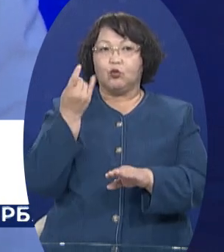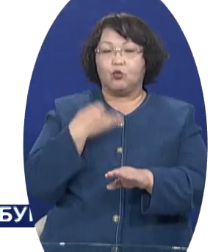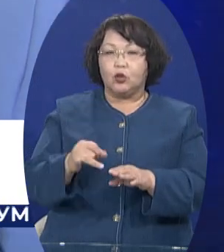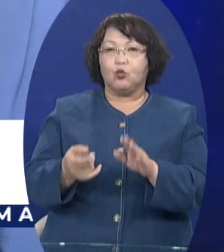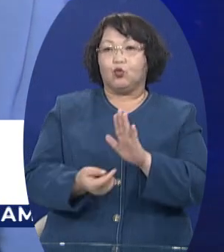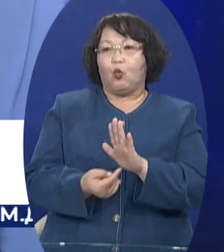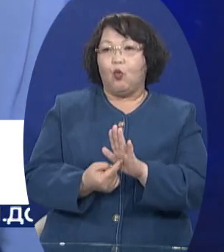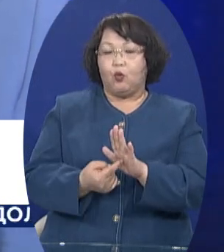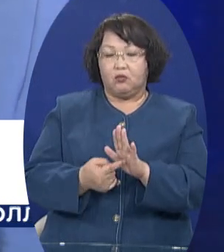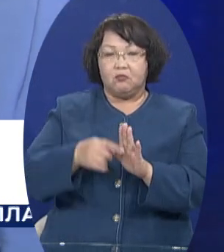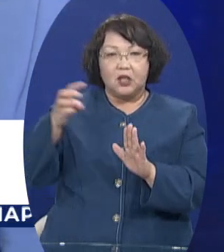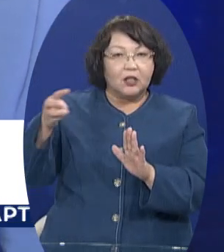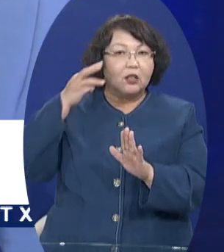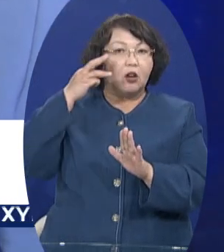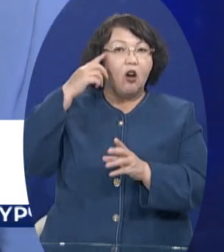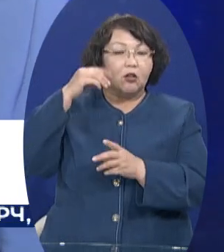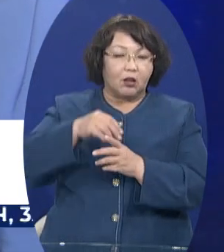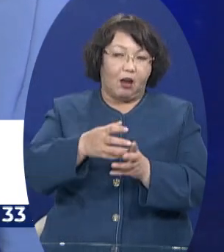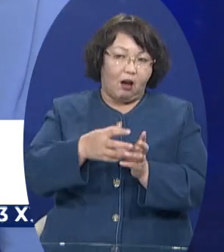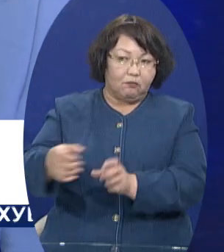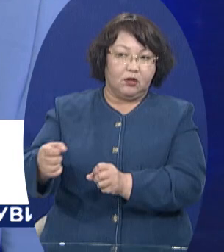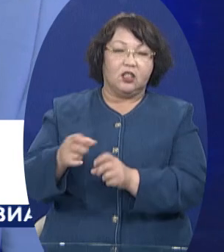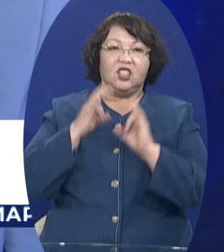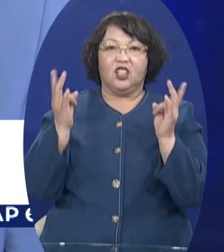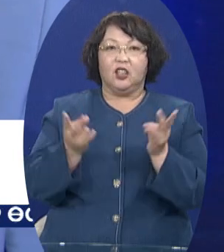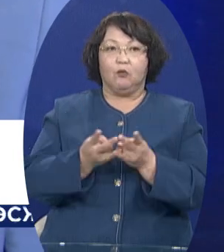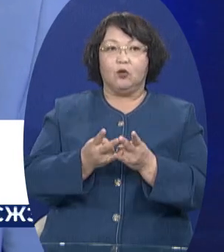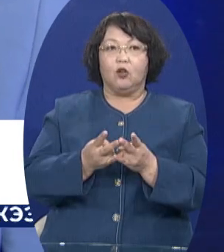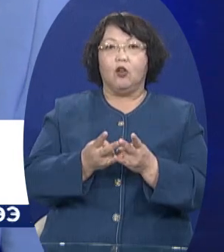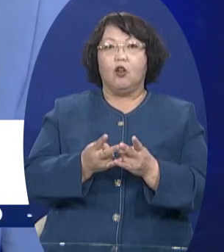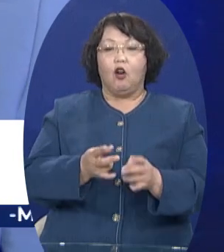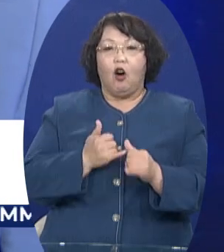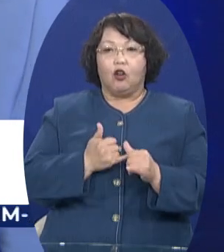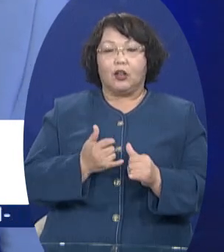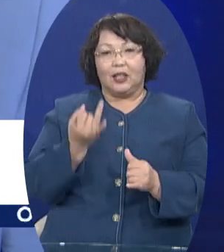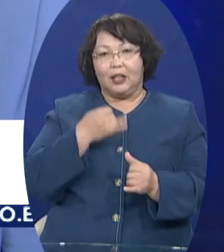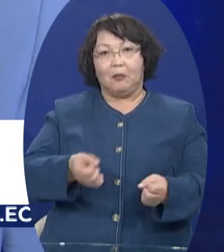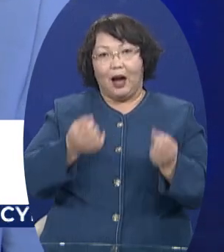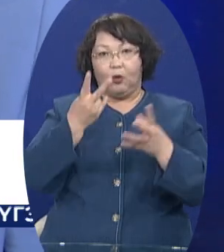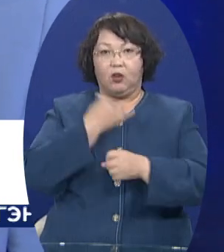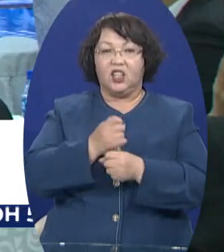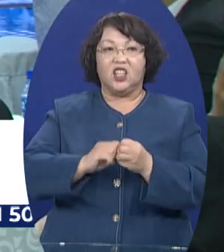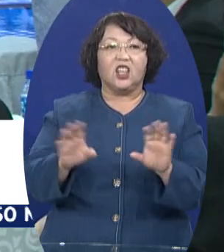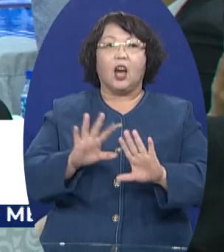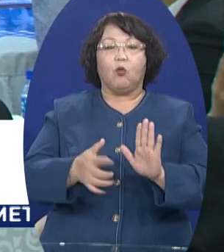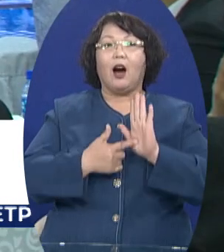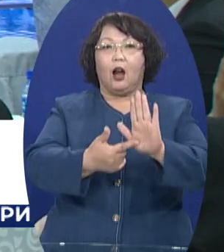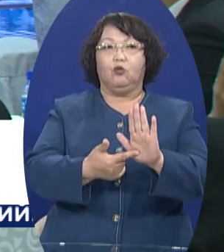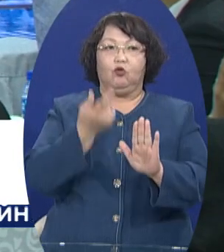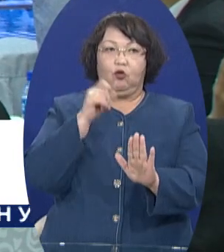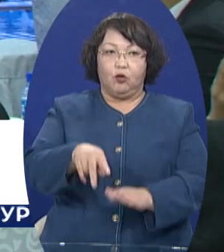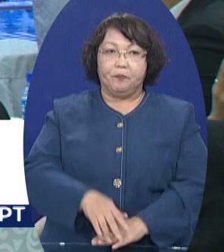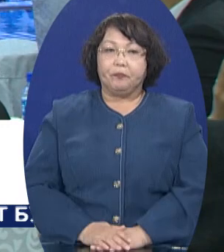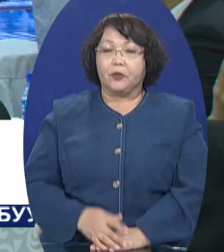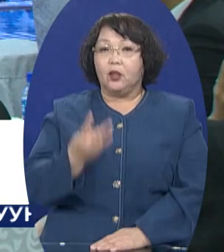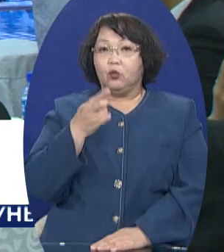тийм ээ. Нийгэмд бол одоо хор өшөктэй үйл ажиллагаа явуулаагүй шүү гэдгээ бол харуулах энэ бол үйлдэл хэлж байгаа. Нэгдсэн